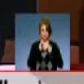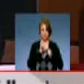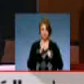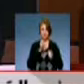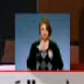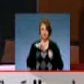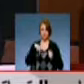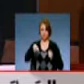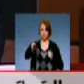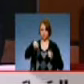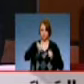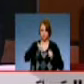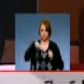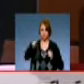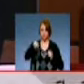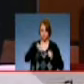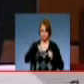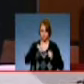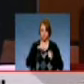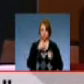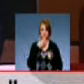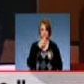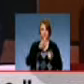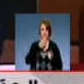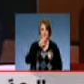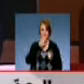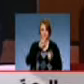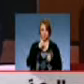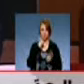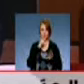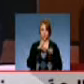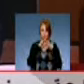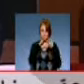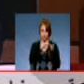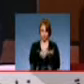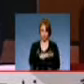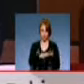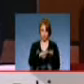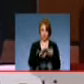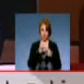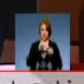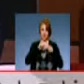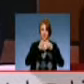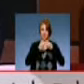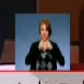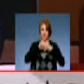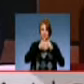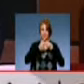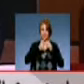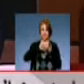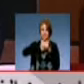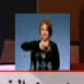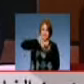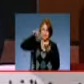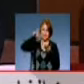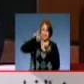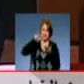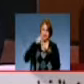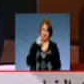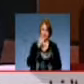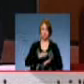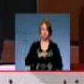بره البيت وتساعد عائلتها. الحمد لله البرنامج بالتعاون مع جمعية رسالة قمنا بتركيب